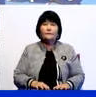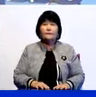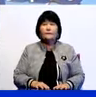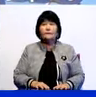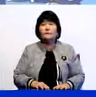орда